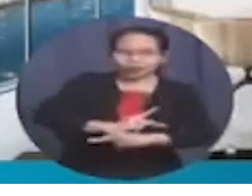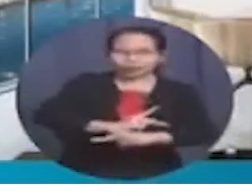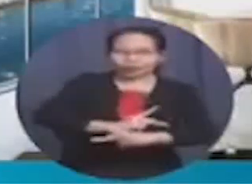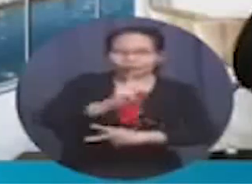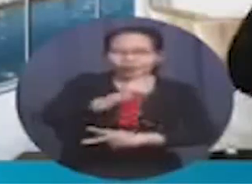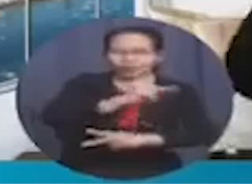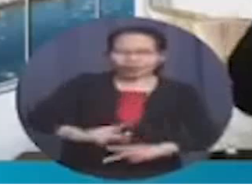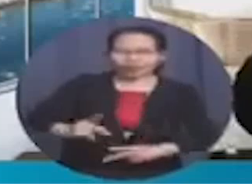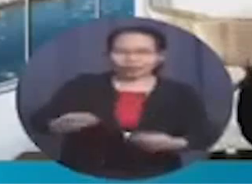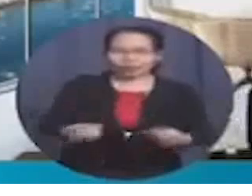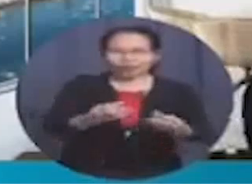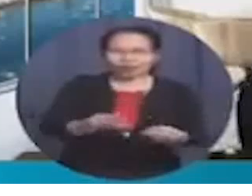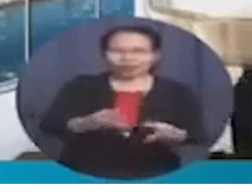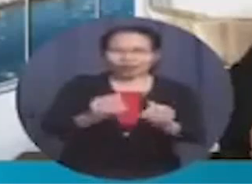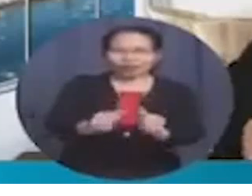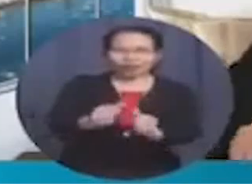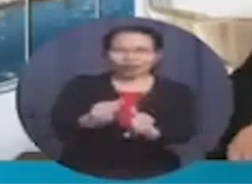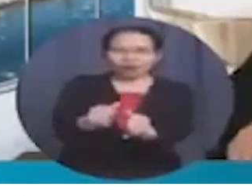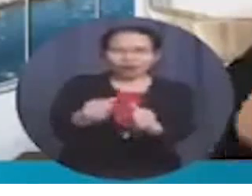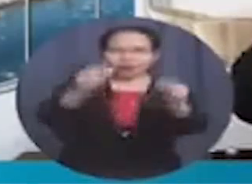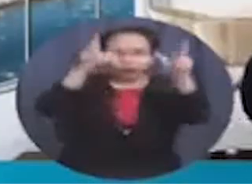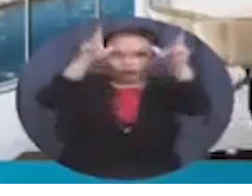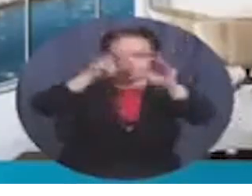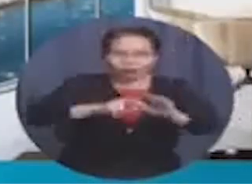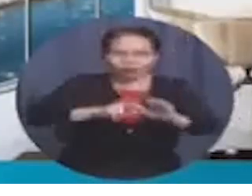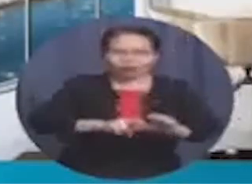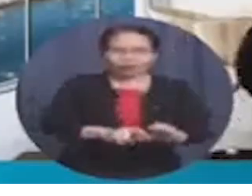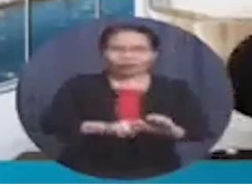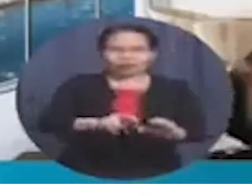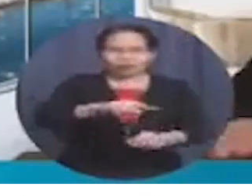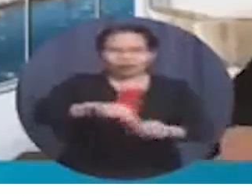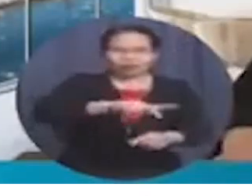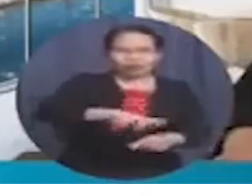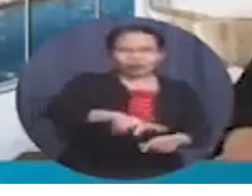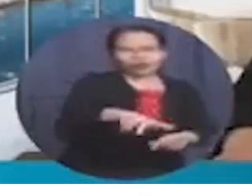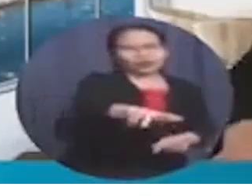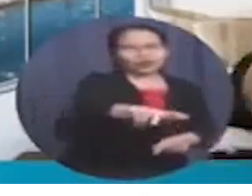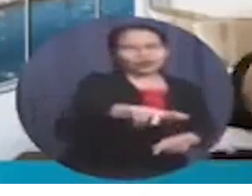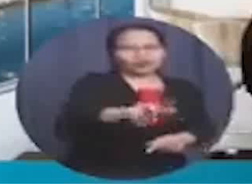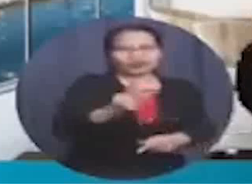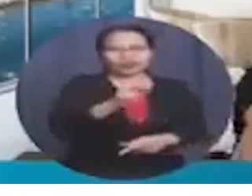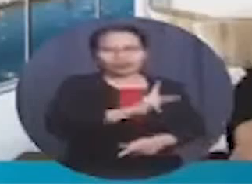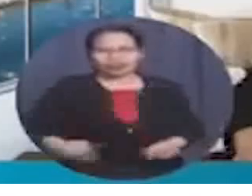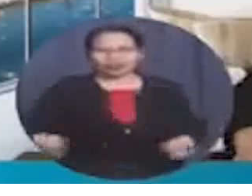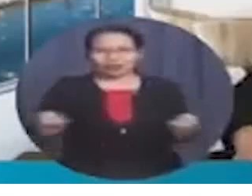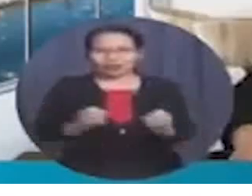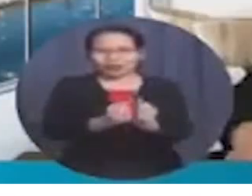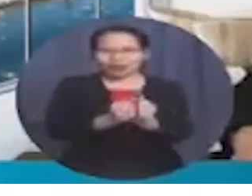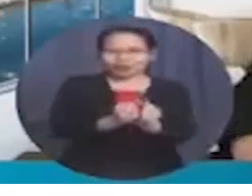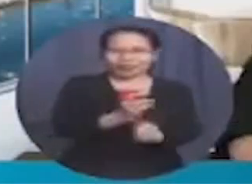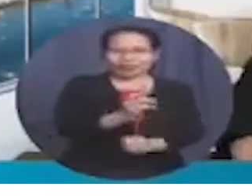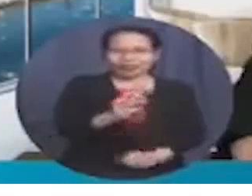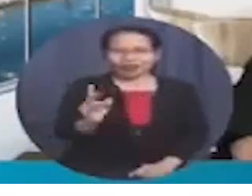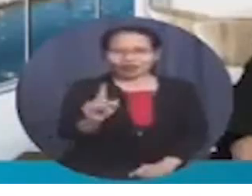Ang isang hari, napakarami niyang mga mangangabayo, mga kabalir pag naglalakbayan. Biro mo yung tatlong hari, walang kasama sila,